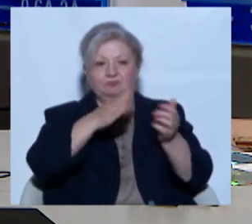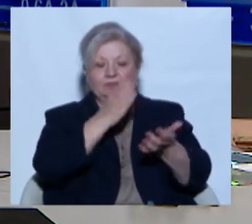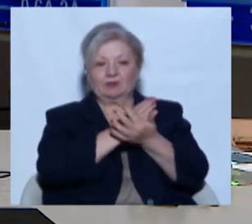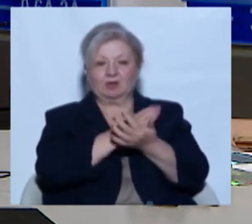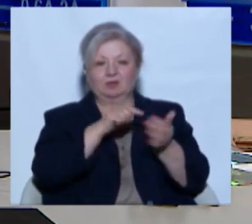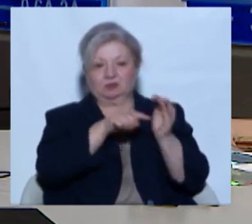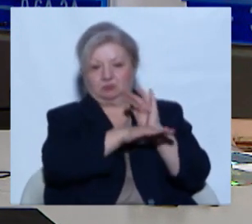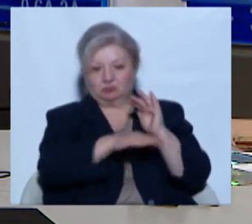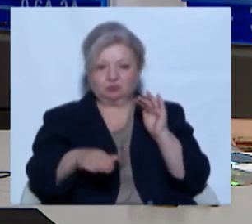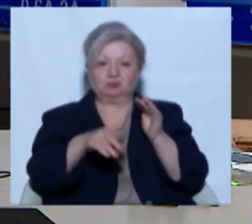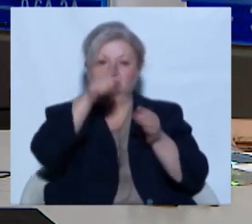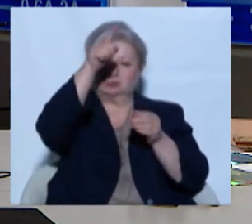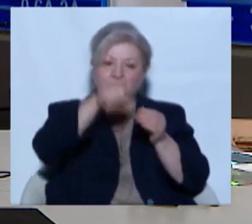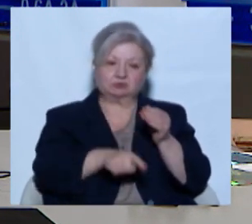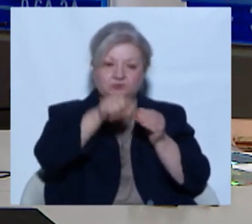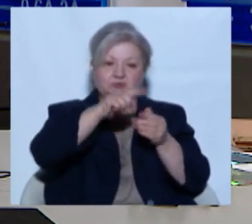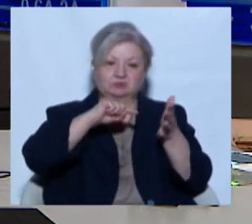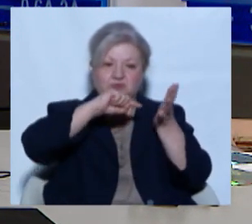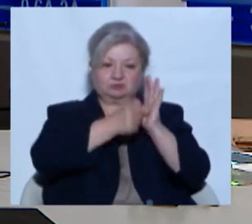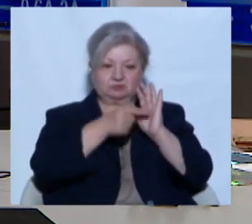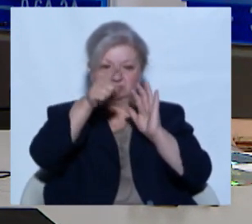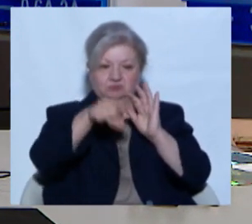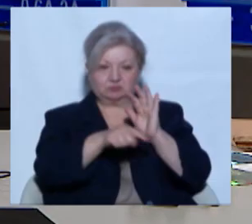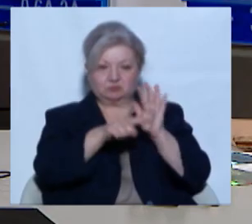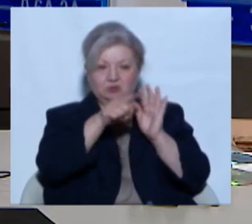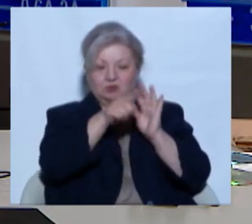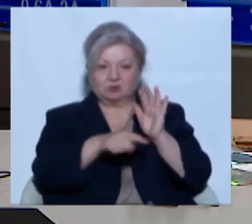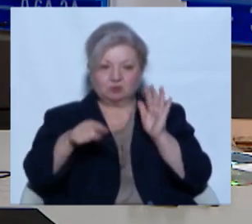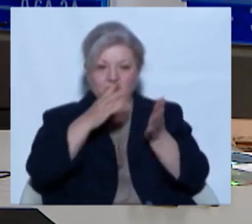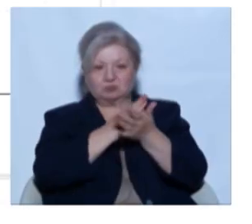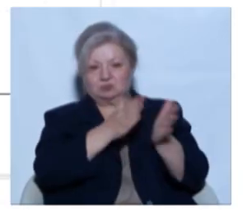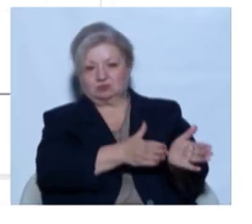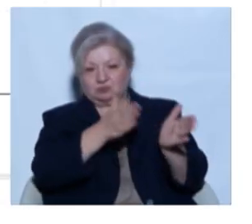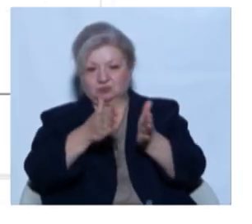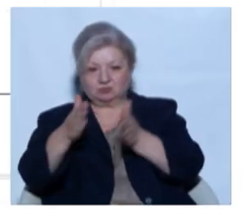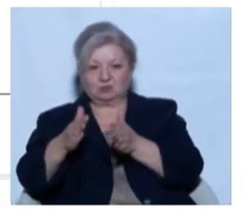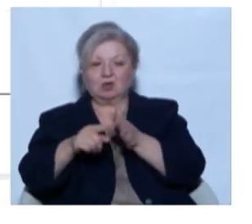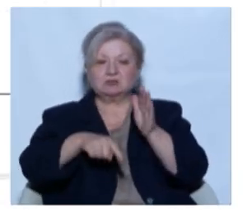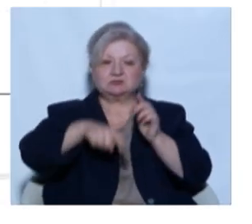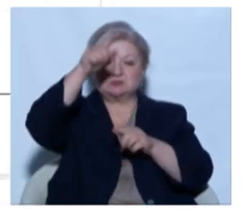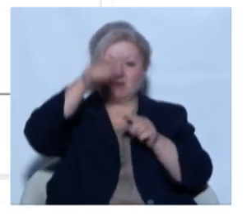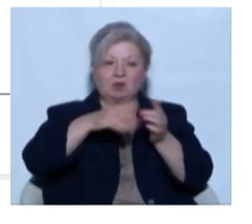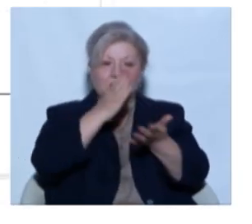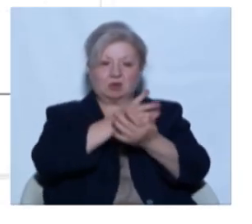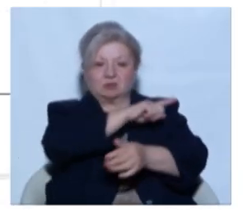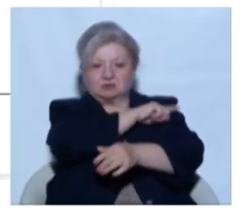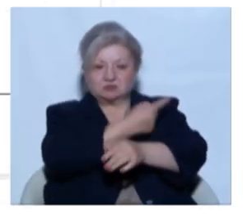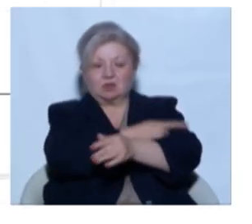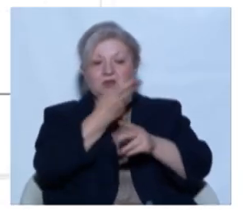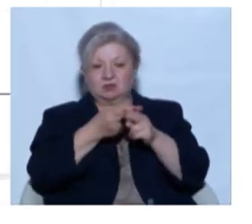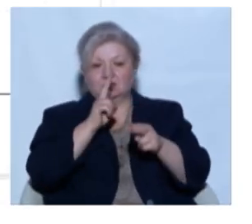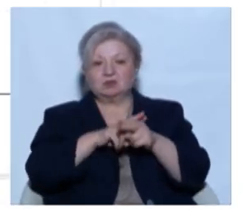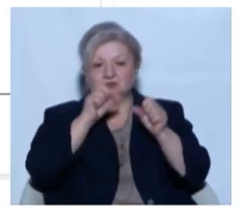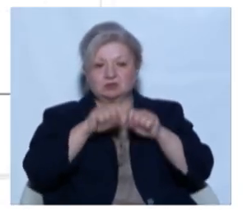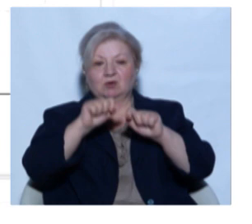რა არის? ფუძის და სიმაღლის ნამრავლის ნახევარი. ფუძი არის გადაადგილება, სიმაღლე აი ძალა. შესაბამისად,